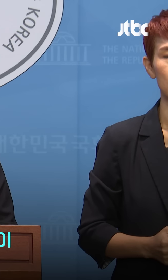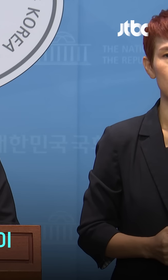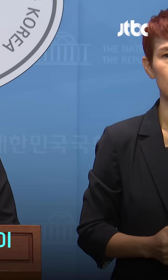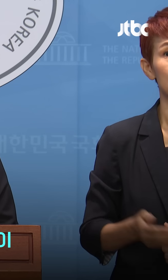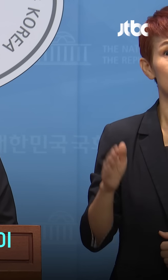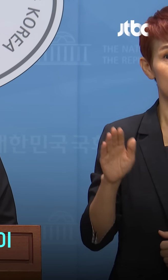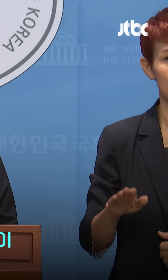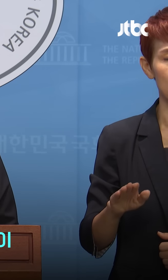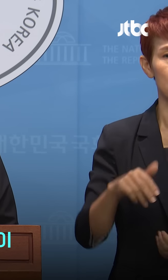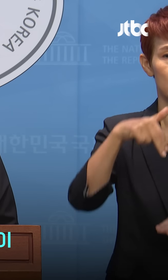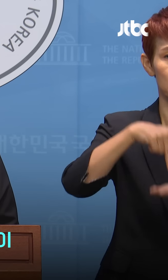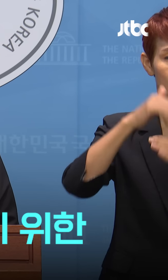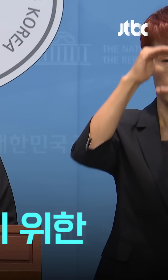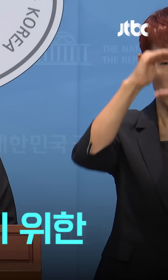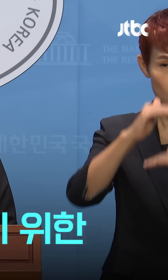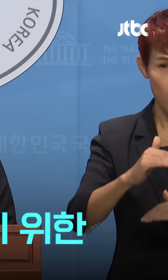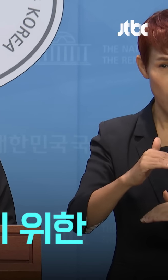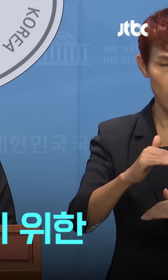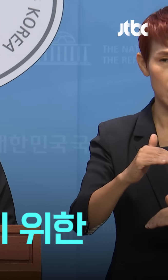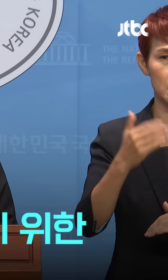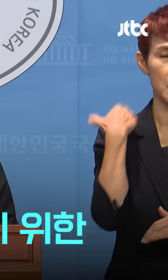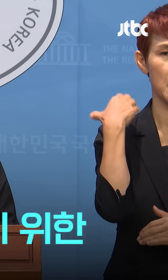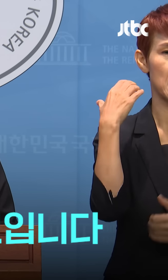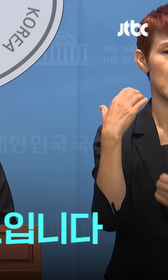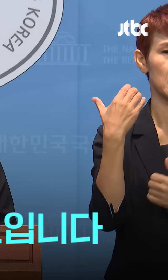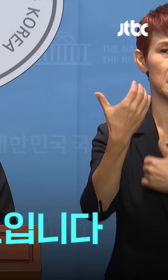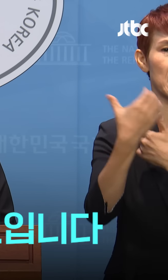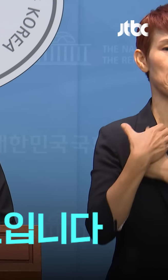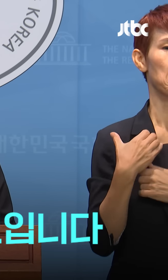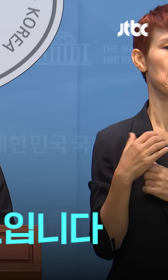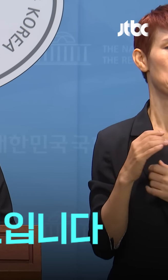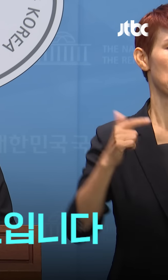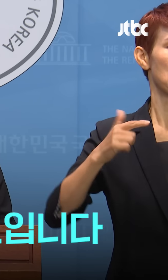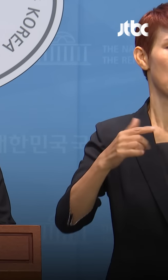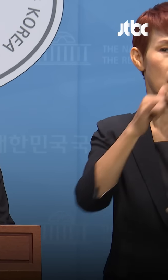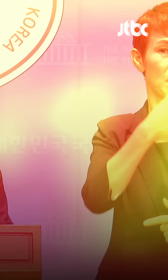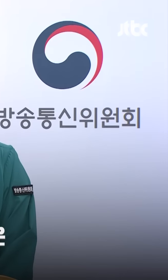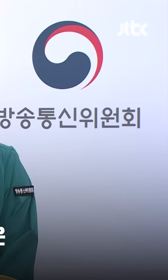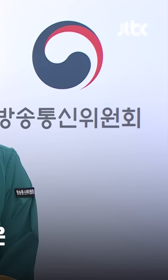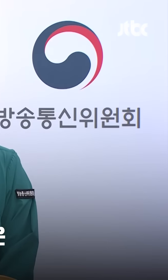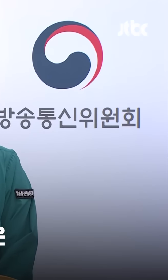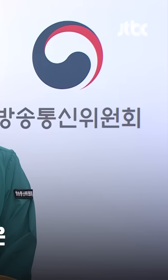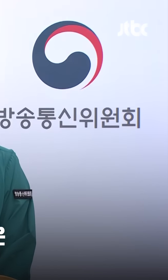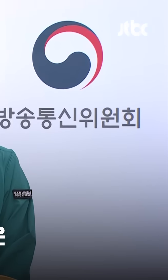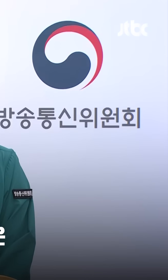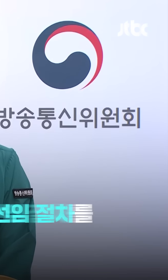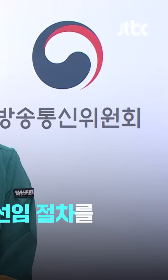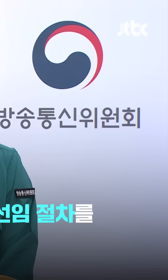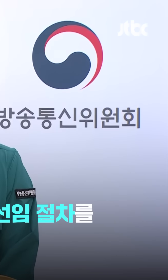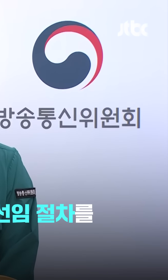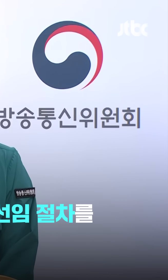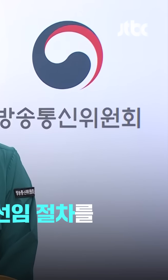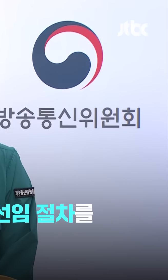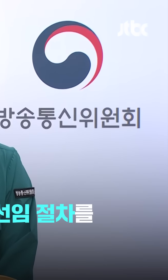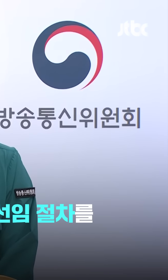그러나 입장문의 내용이 책임을 회피하기 위한 궤변에 불과해 보입니다. 앞서 김 직무대행은